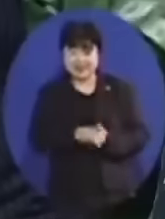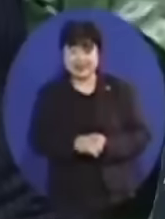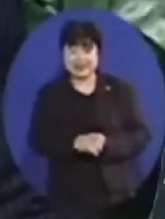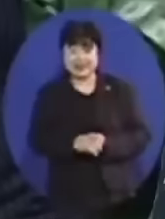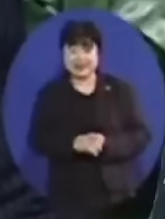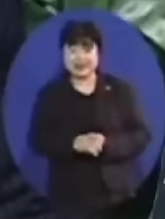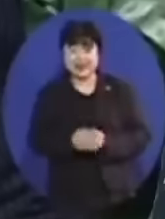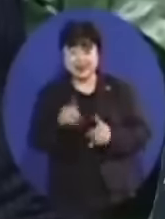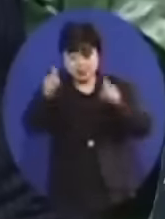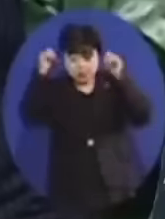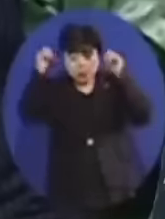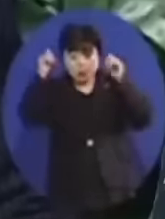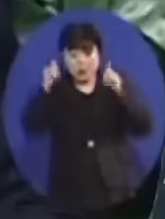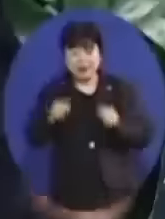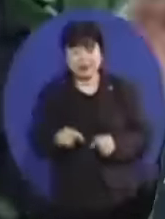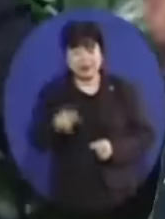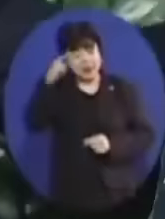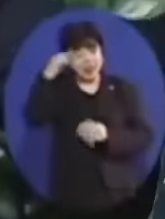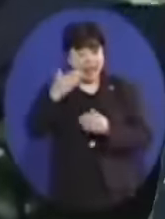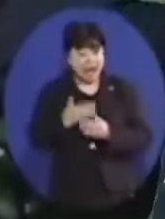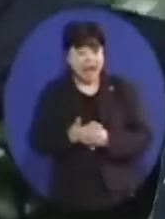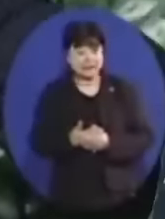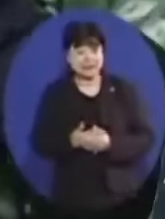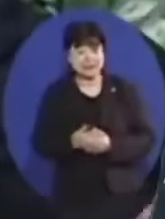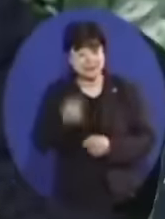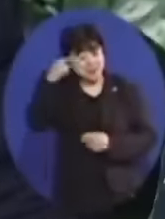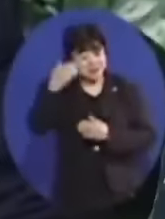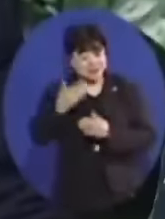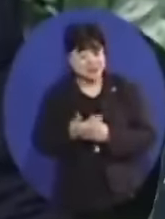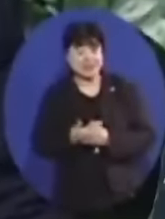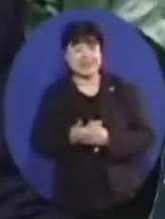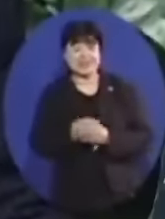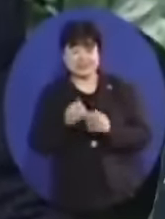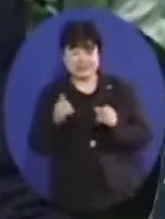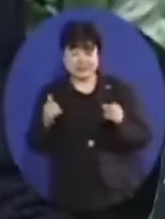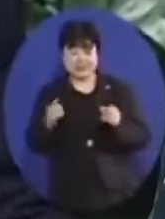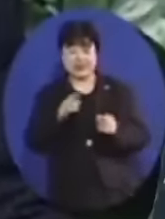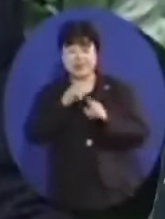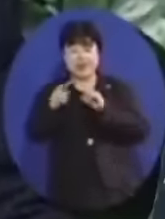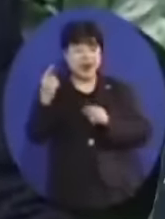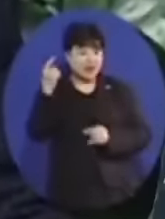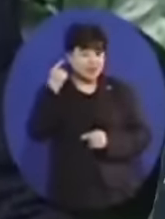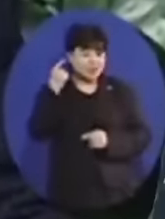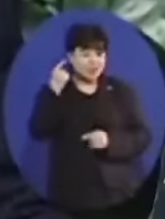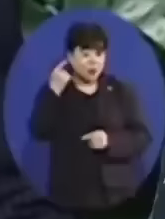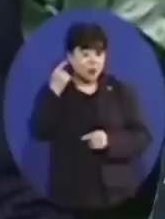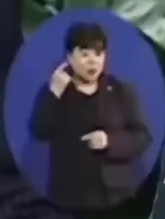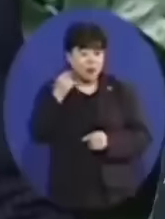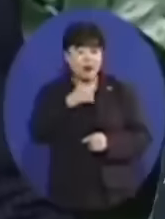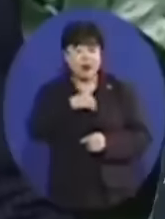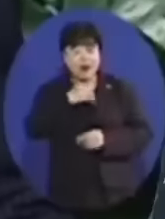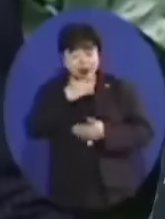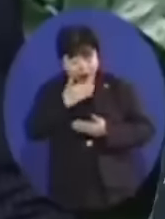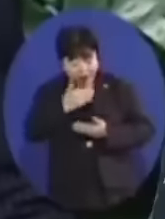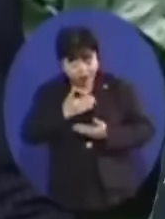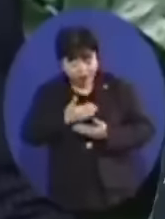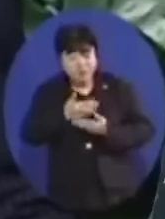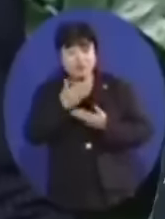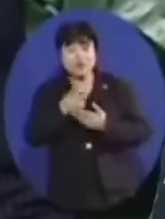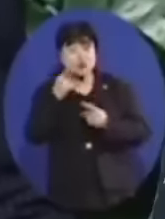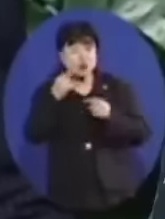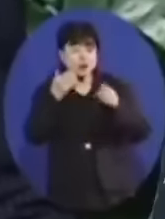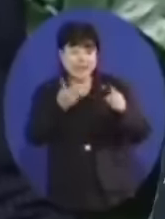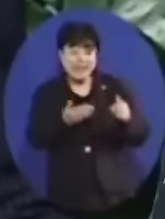그게 토론한 학자와 같이 식사를 하는데 그 분이 하는 말을 듣고 내가 상당히 감격을 느꼈습니다. 전